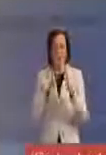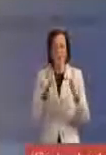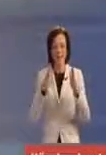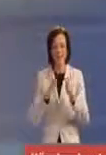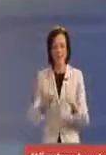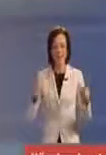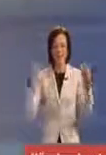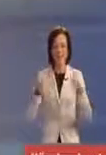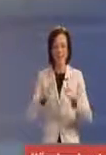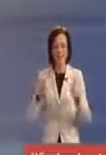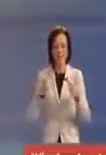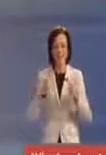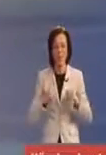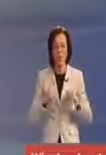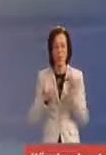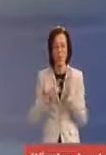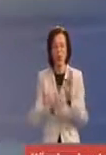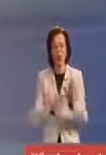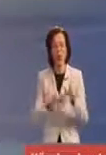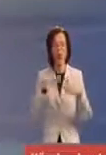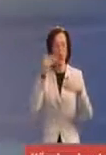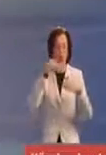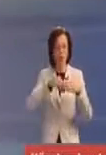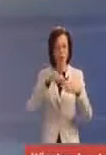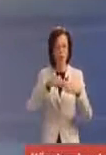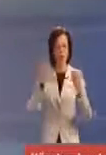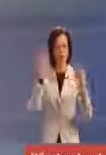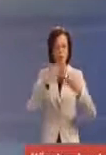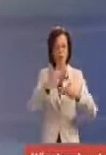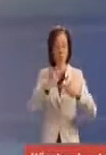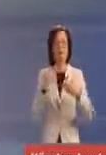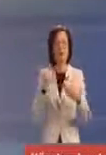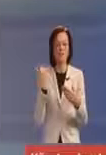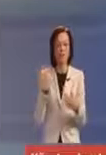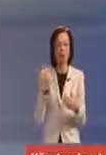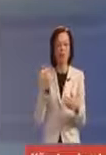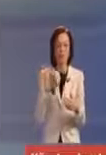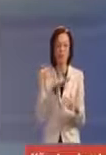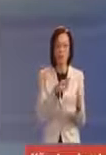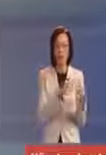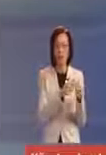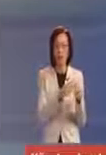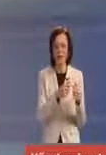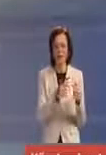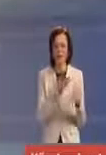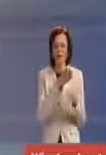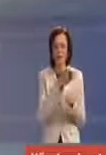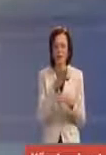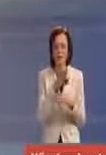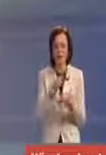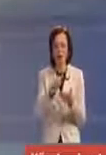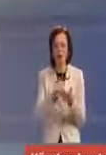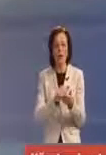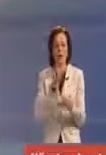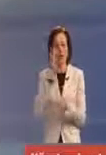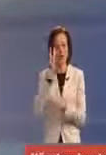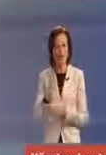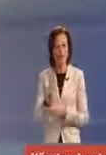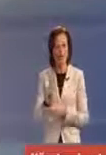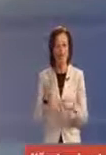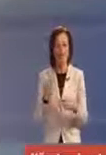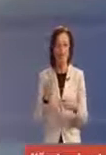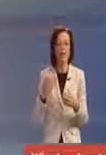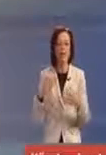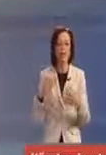Eine Weihnachtsfeier, eine Modenschau und ein Charity-Abend waren diesmal die Termine unserer Dabei-Kollegen. Begonnen hat die Reise in Velden, wo neben